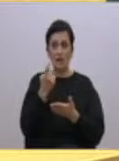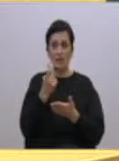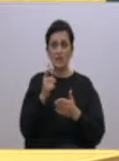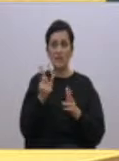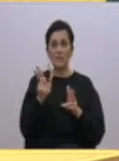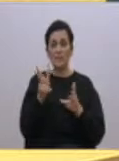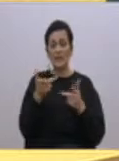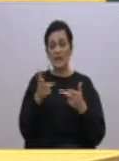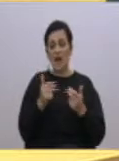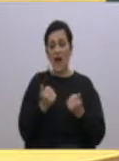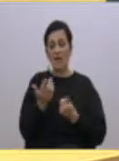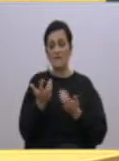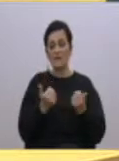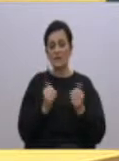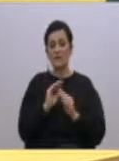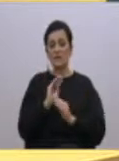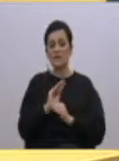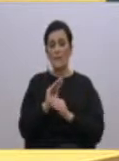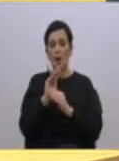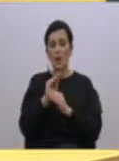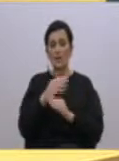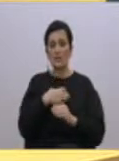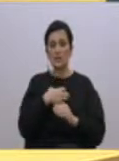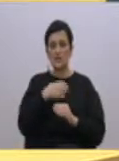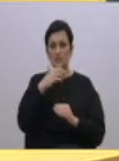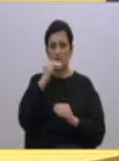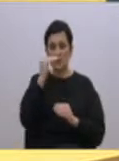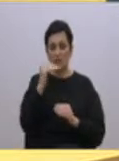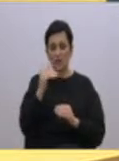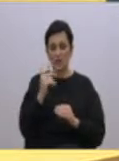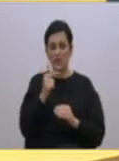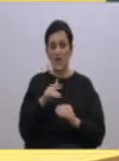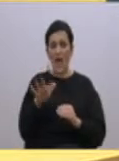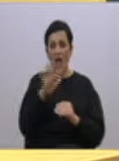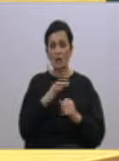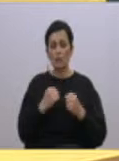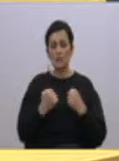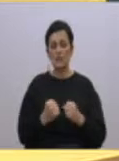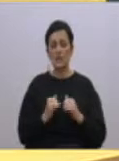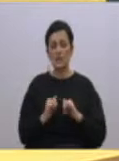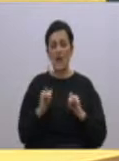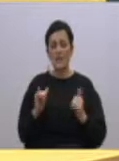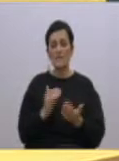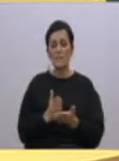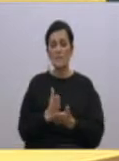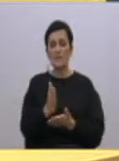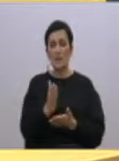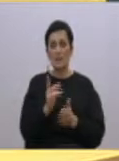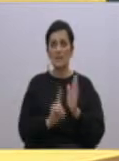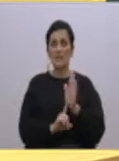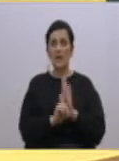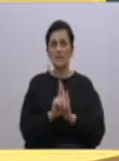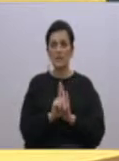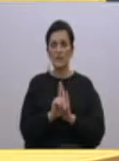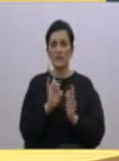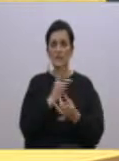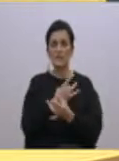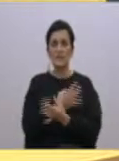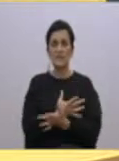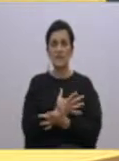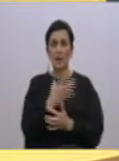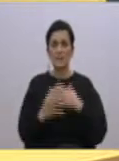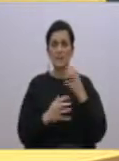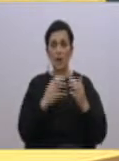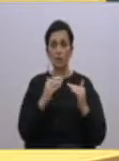გავიანგარიშეთ დამატებითი საბაზისო ინდიკატორები გაეროს გრადი განვითარების მიზნებისთვის, დავიწყეთ სიგარების